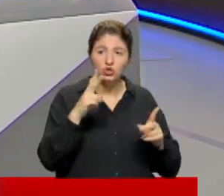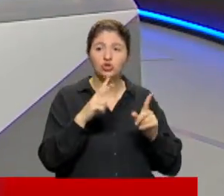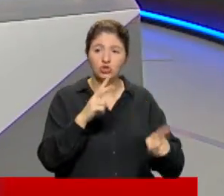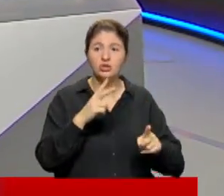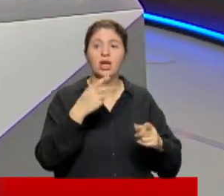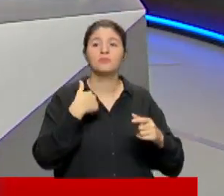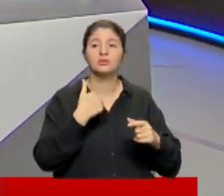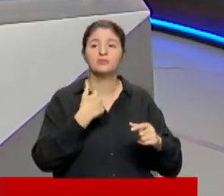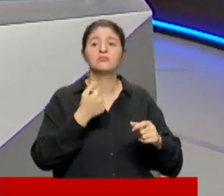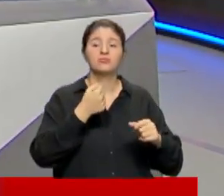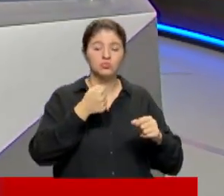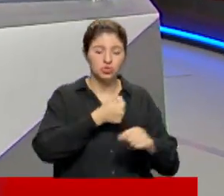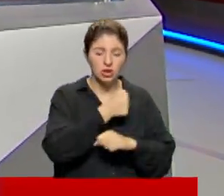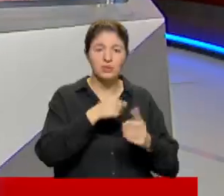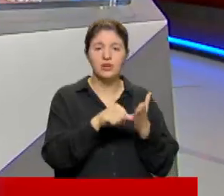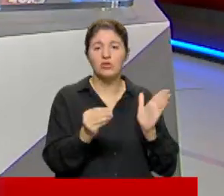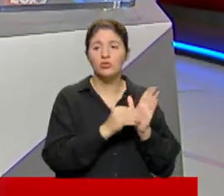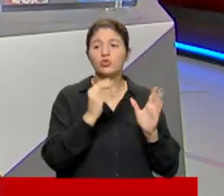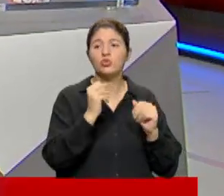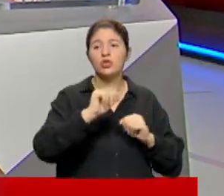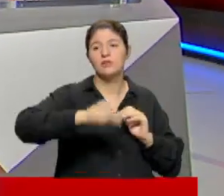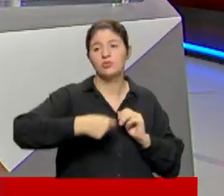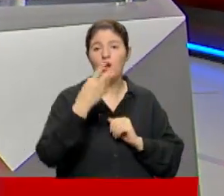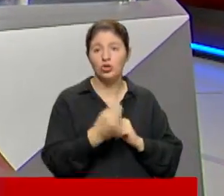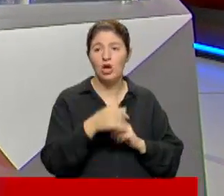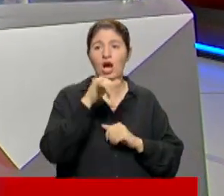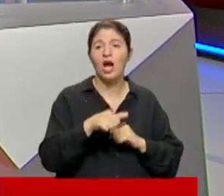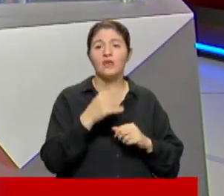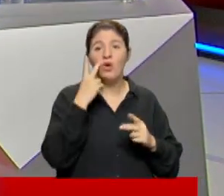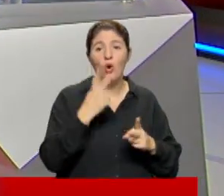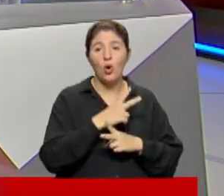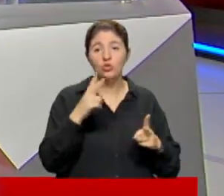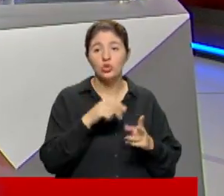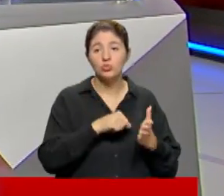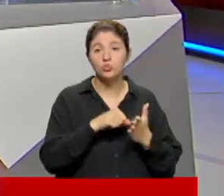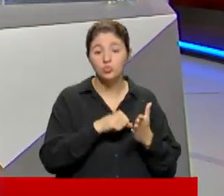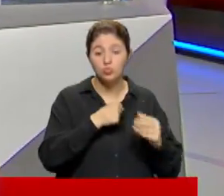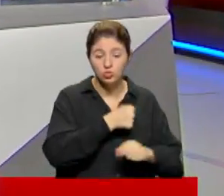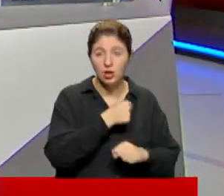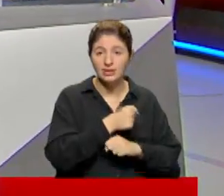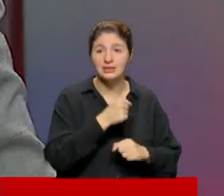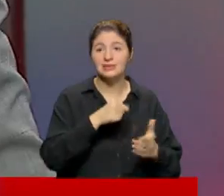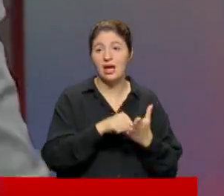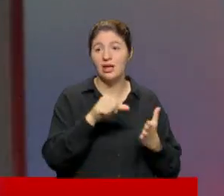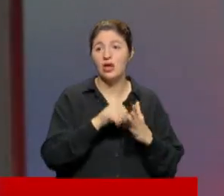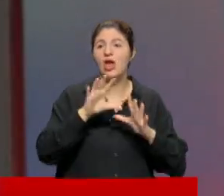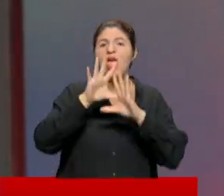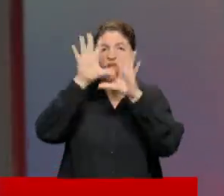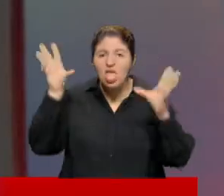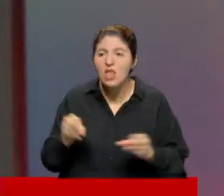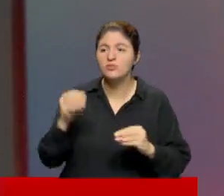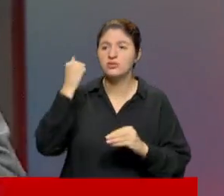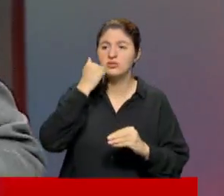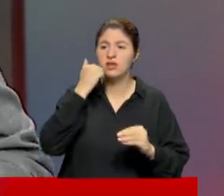tarihine atılmış E çok güçlü bir imza olacaktır hak ve özgürlükler mücadelemizin tarihine komple yalan topyekün